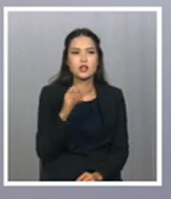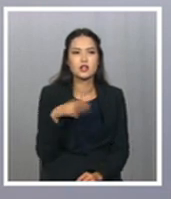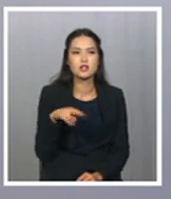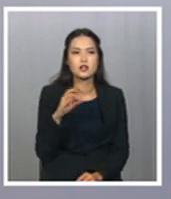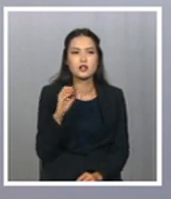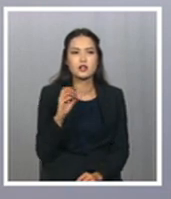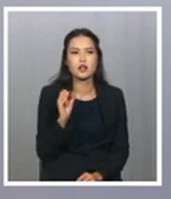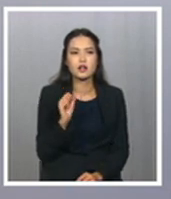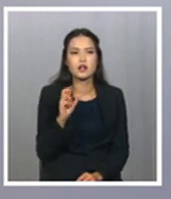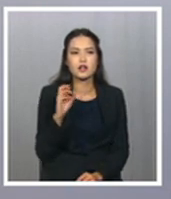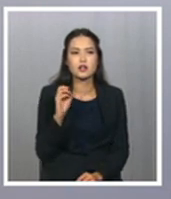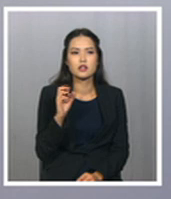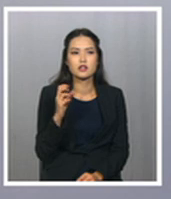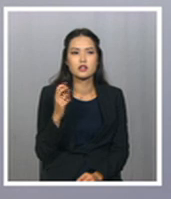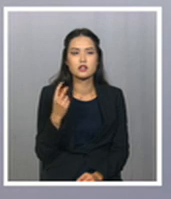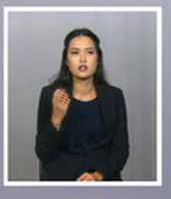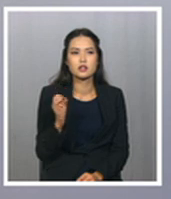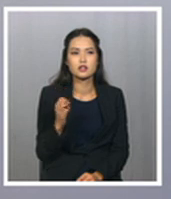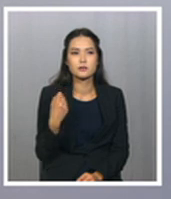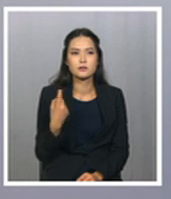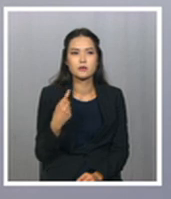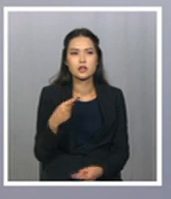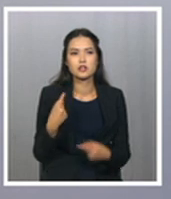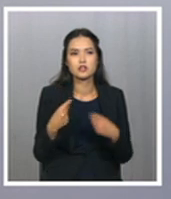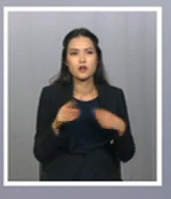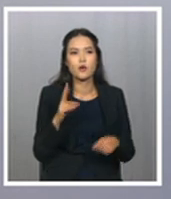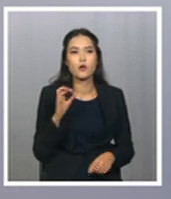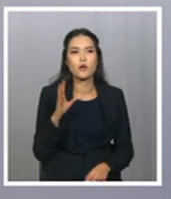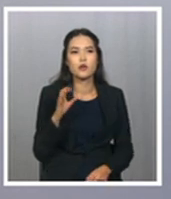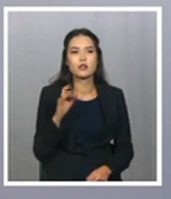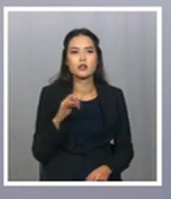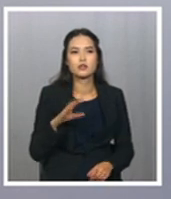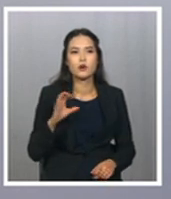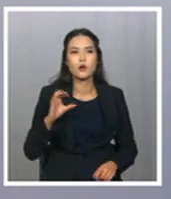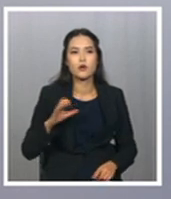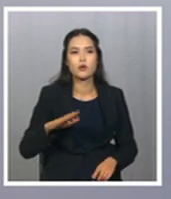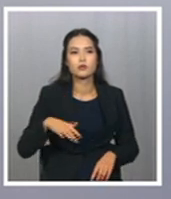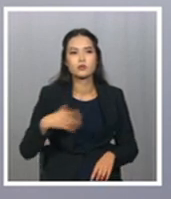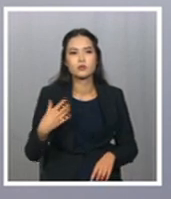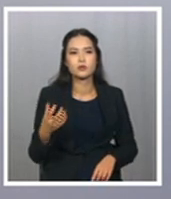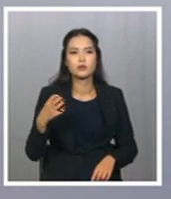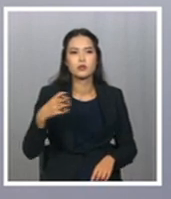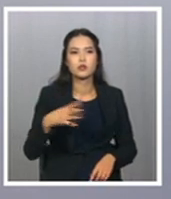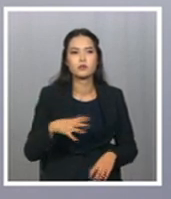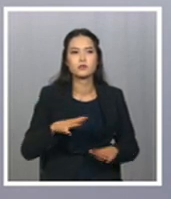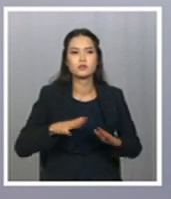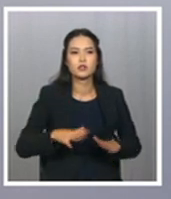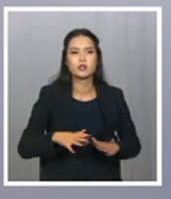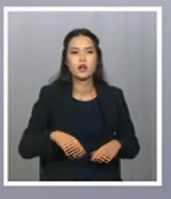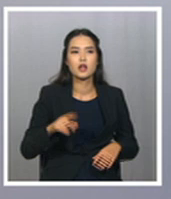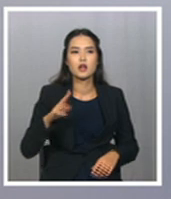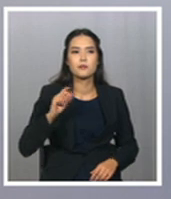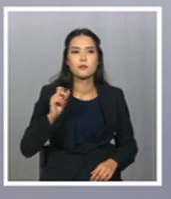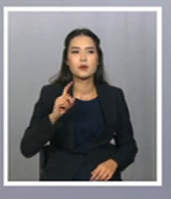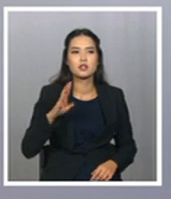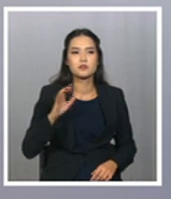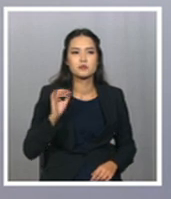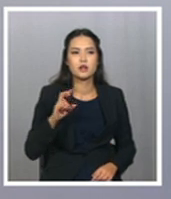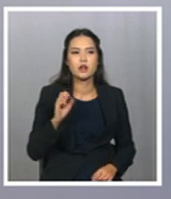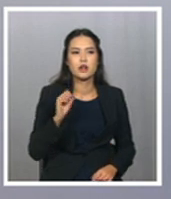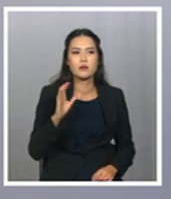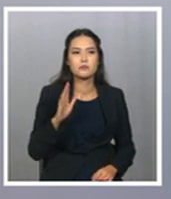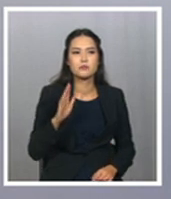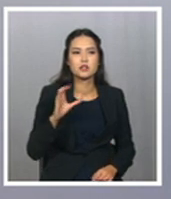Е, Е1 сәйкесінше координаттар осының оң сәулелерінде жатыр. Призманың А, Б, С, Д, Е,